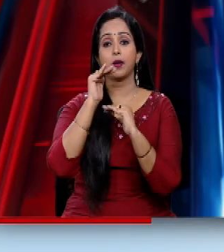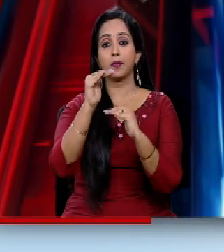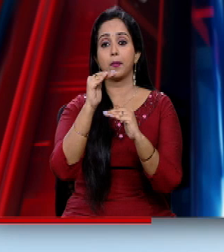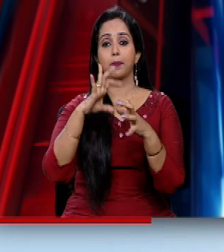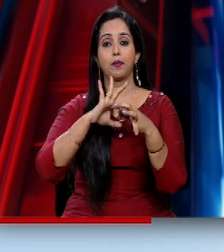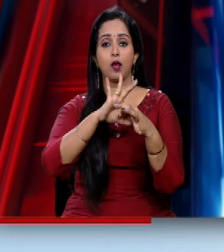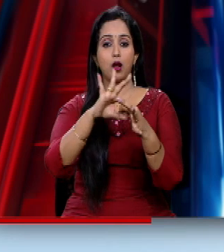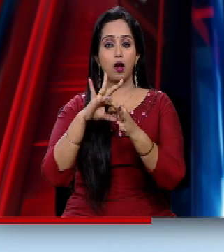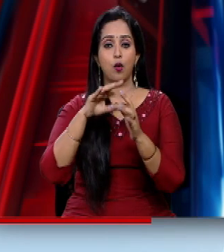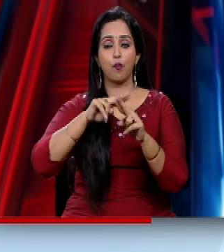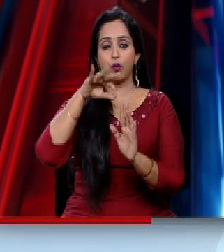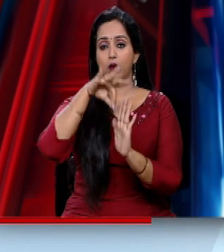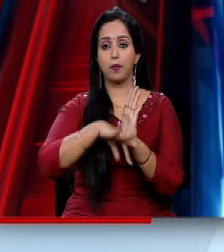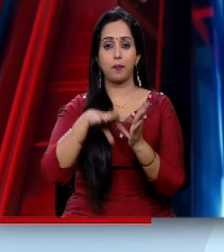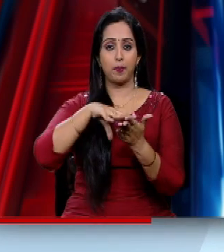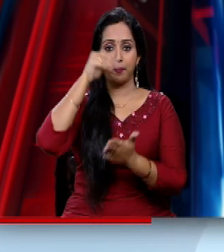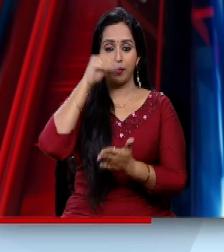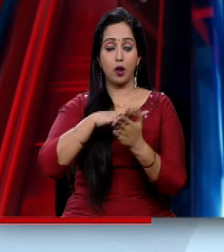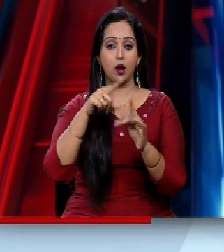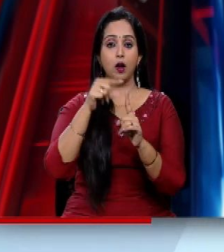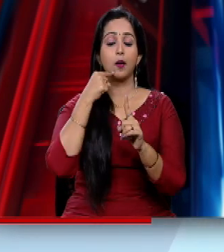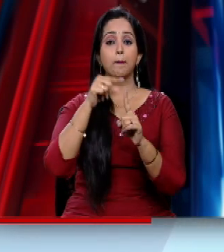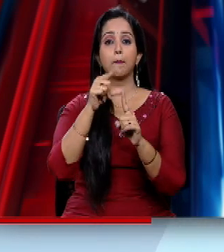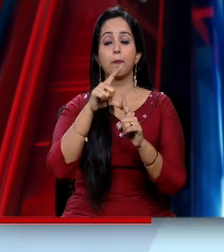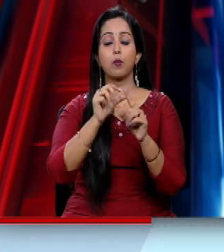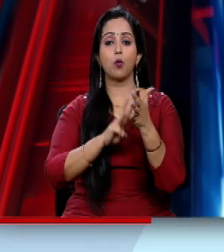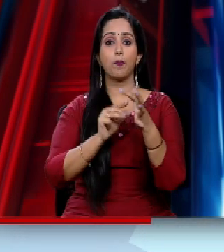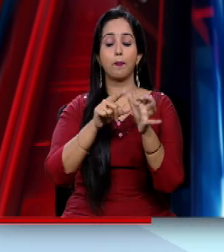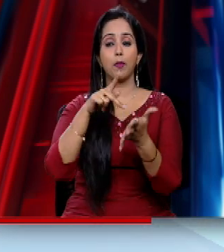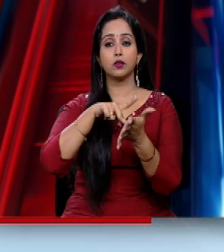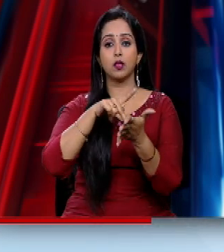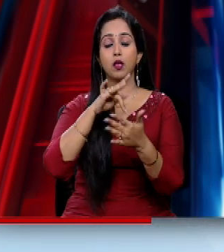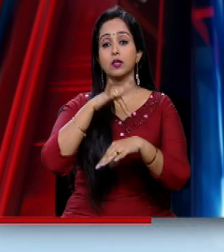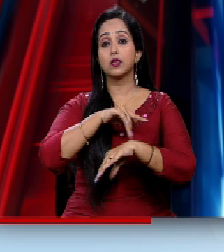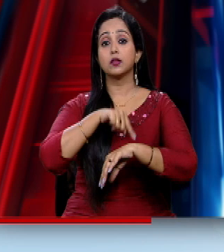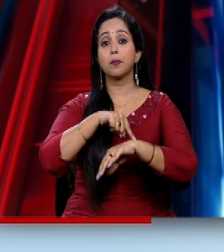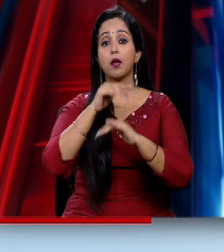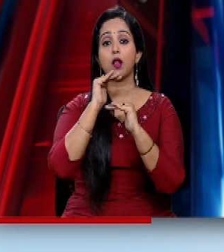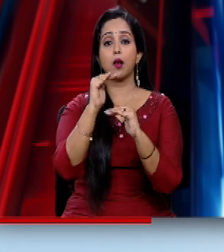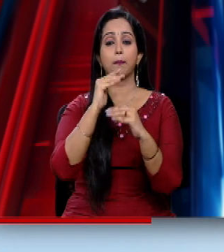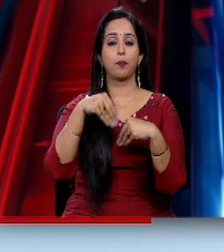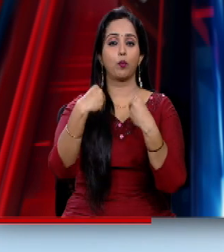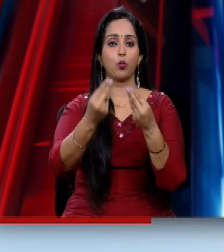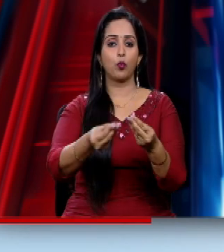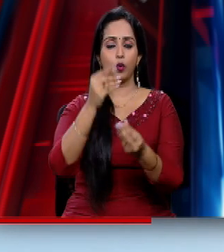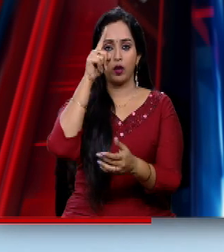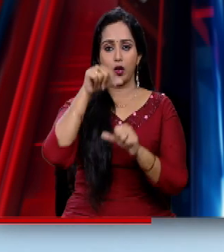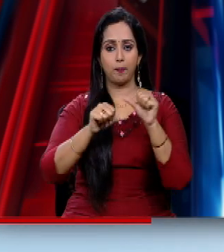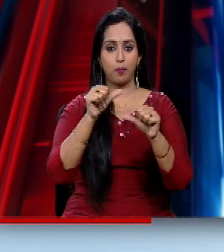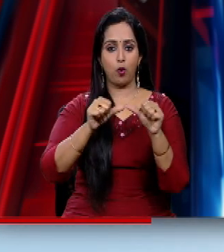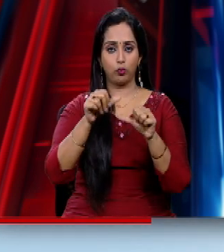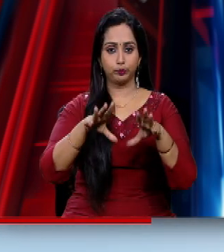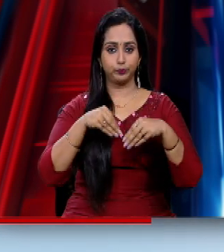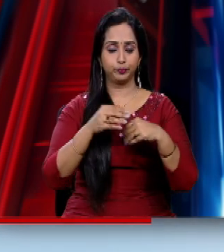പഠിക്കും. ഡിപ്ലോമകൾ സമയബന്ധിതമായിട്ട് നൽകാനുള്ള നടപടികൾ സ്വീകരിക്കും. ഇതിനകം ഇൻസ്റ്റിറ്റ്യൂട്ടിൽ